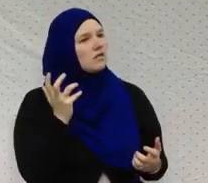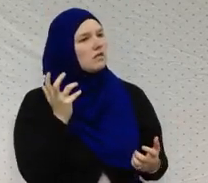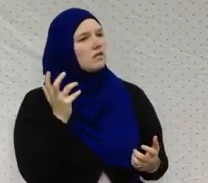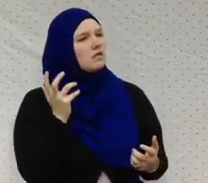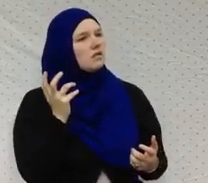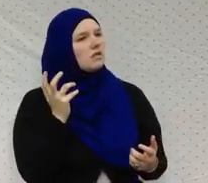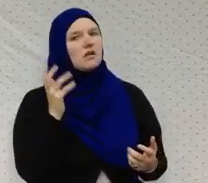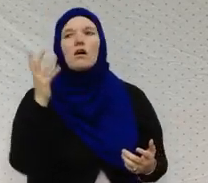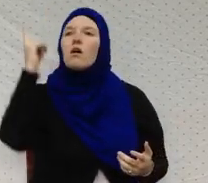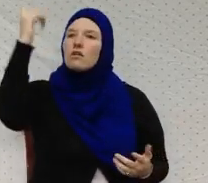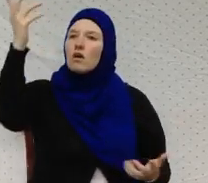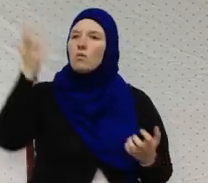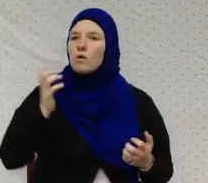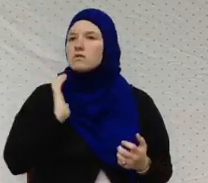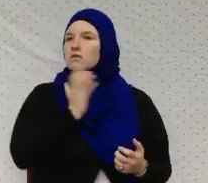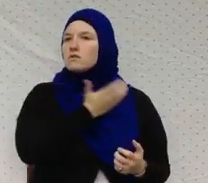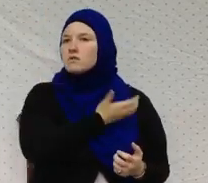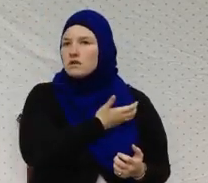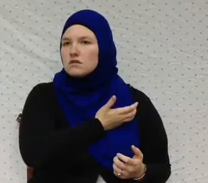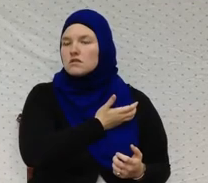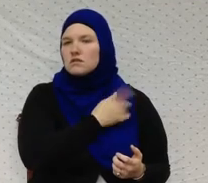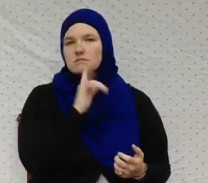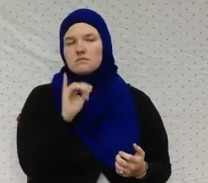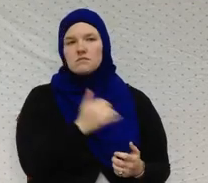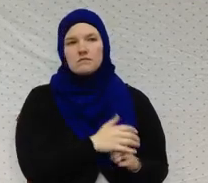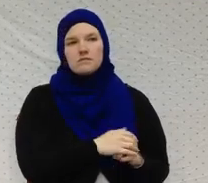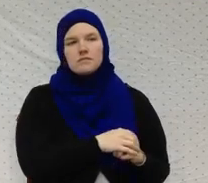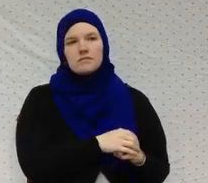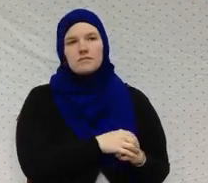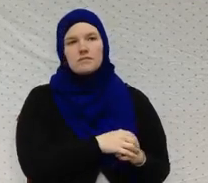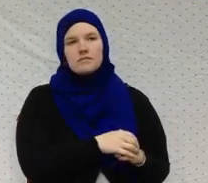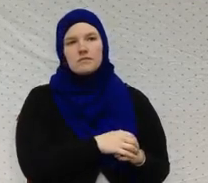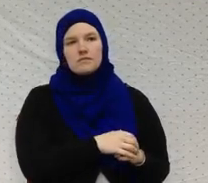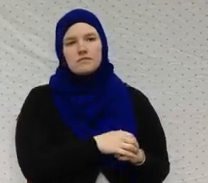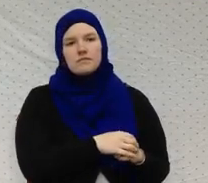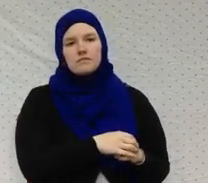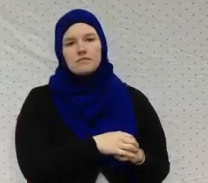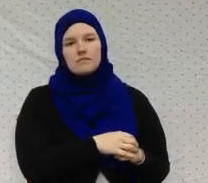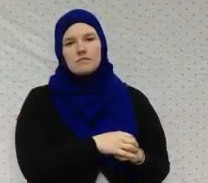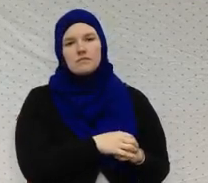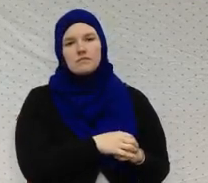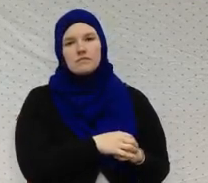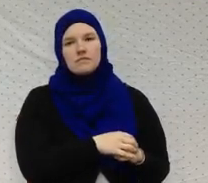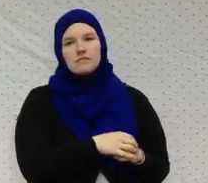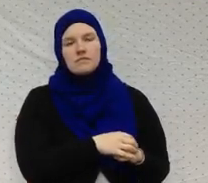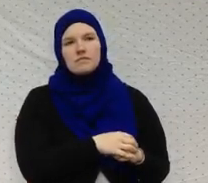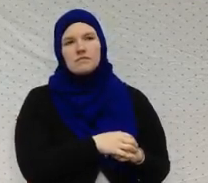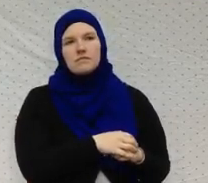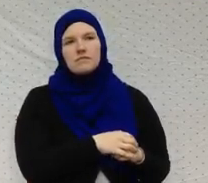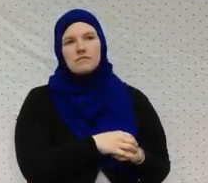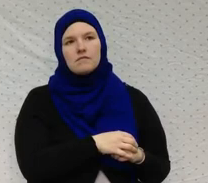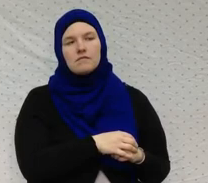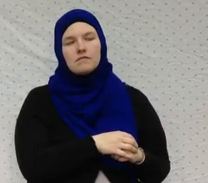be? قُلْ إِنَّ صَلَاتِي وَنُسُكِي وَمَحْيَايَ ومماتي لله